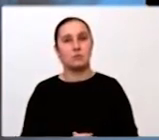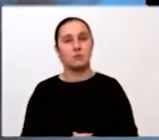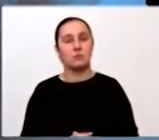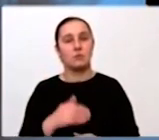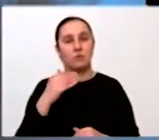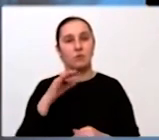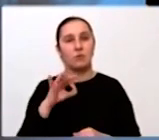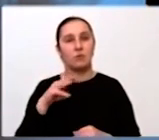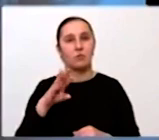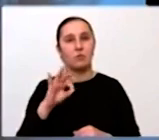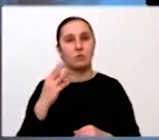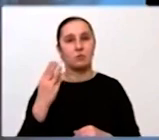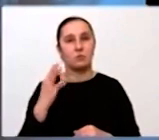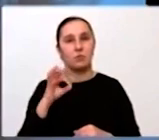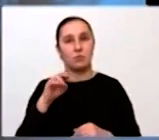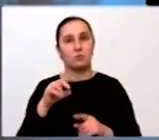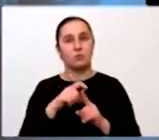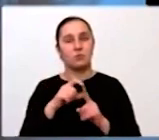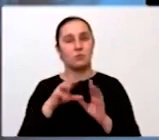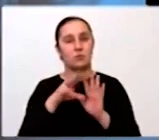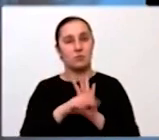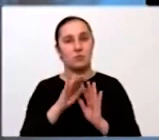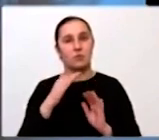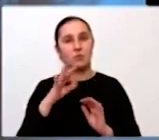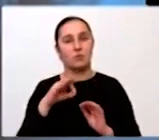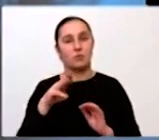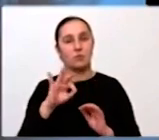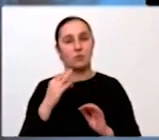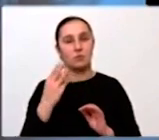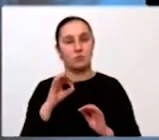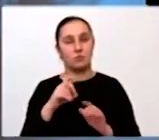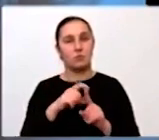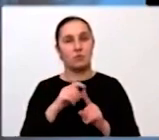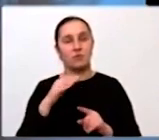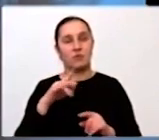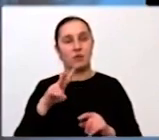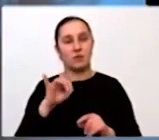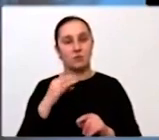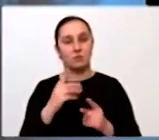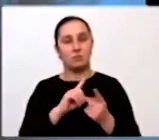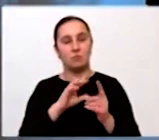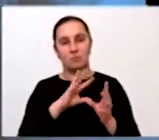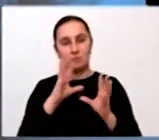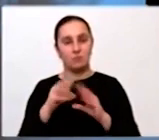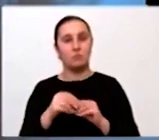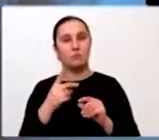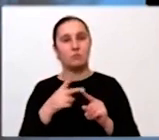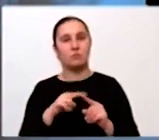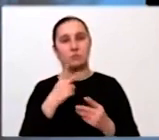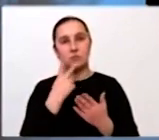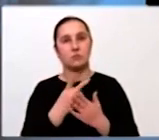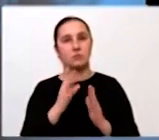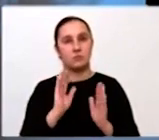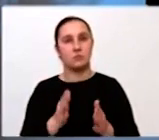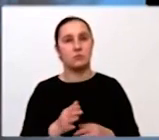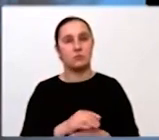Demak, Photoshop sözünü kiritib oldik. Biz Photoshop sözünü flash sözüge perexodini, ya'ni o'tish jarayonini ko'rib